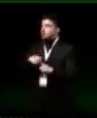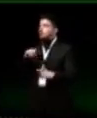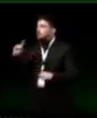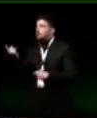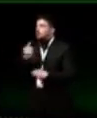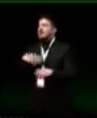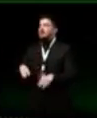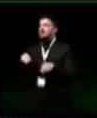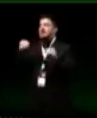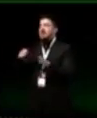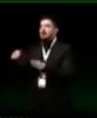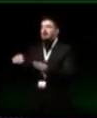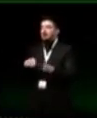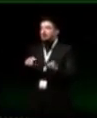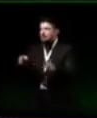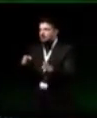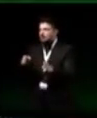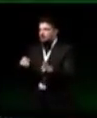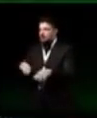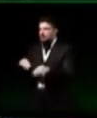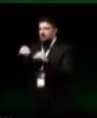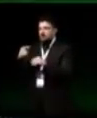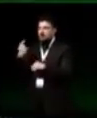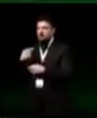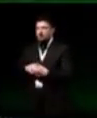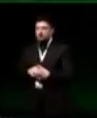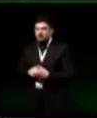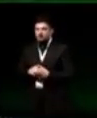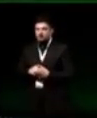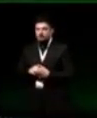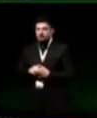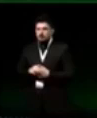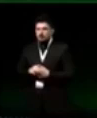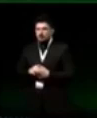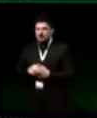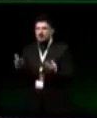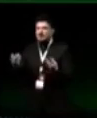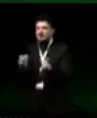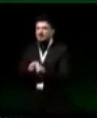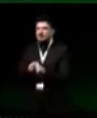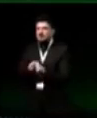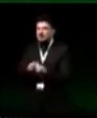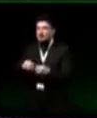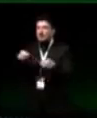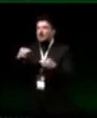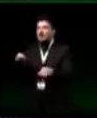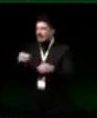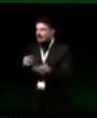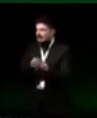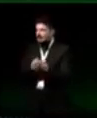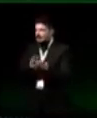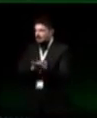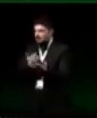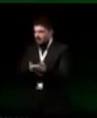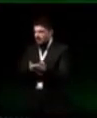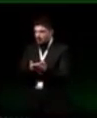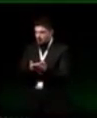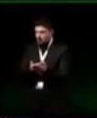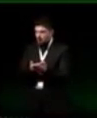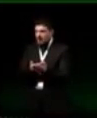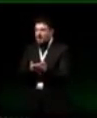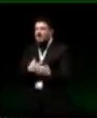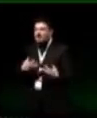quel percorso per quel principio che tiene insieme la Carta dei Valori, l'avete riletta? Che tiene insieme la